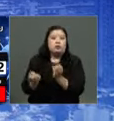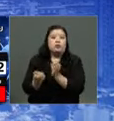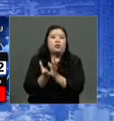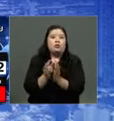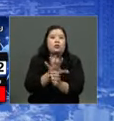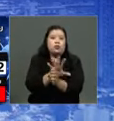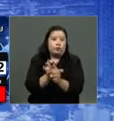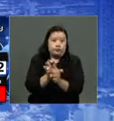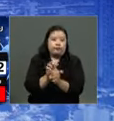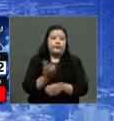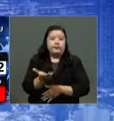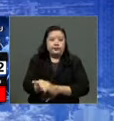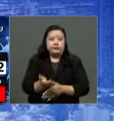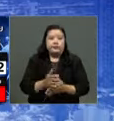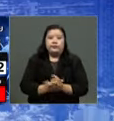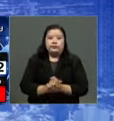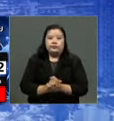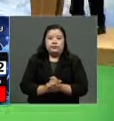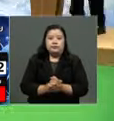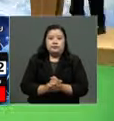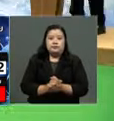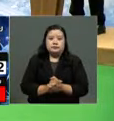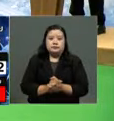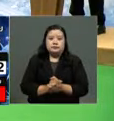ดีและสังคมในธนะของรองหัวหน้าศูนย์ปฏิบัติการด้านข้อมูลมาตรการแก้ไขปัญหาจากโรคติดเชื้อโควิศิษฏ์9เรียนเชิญครับ